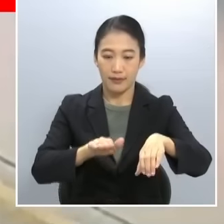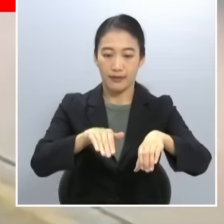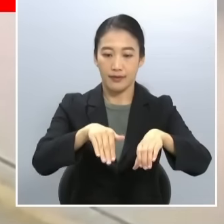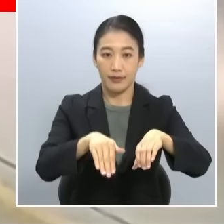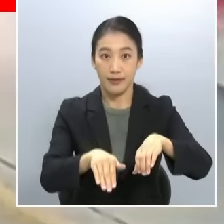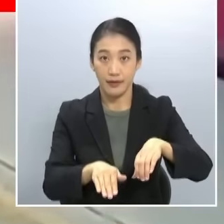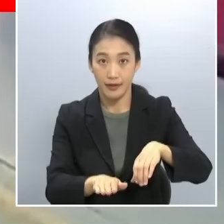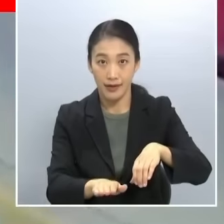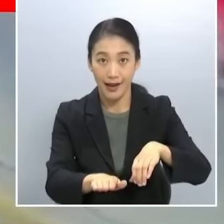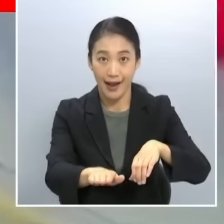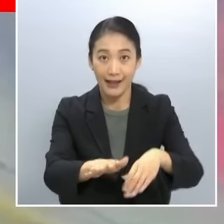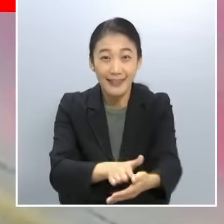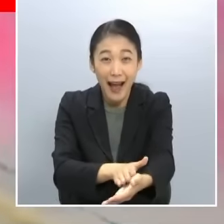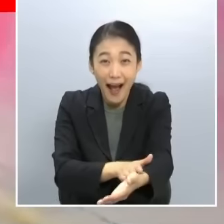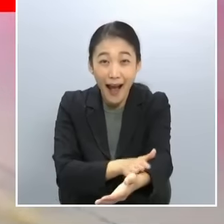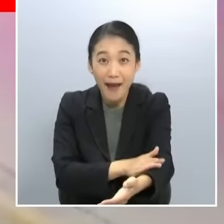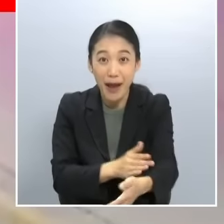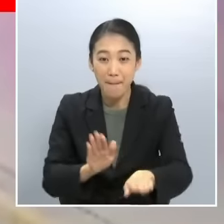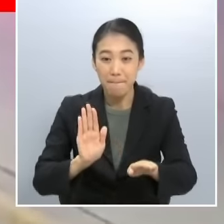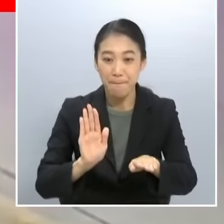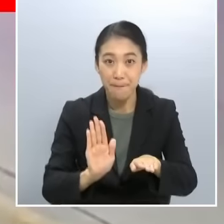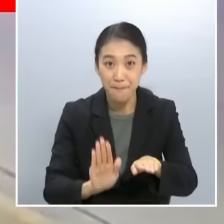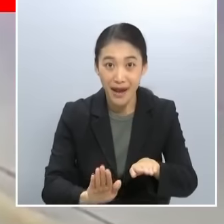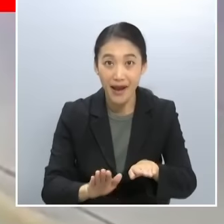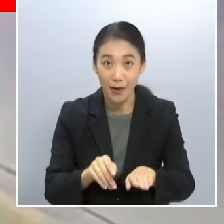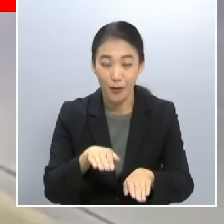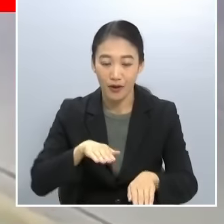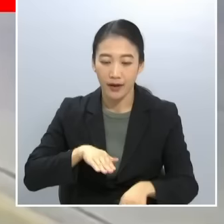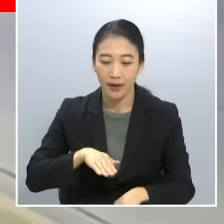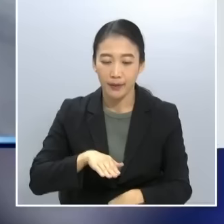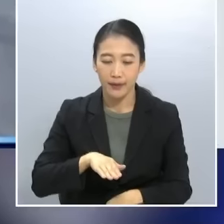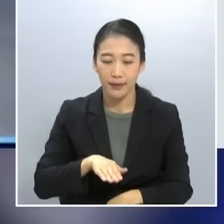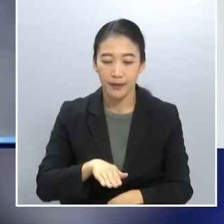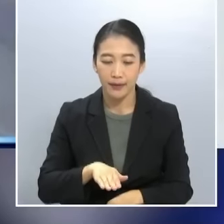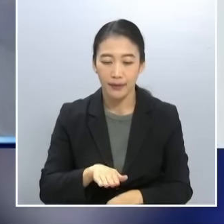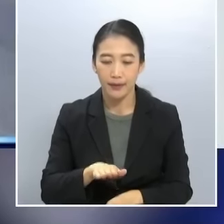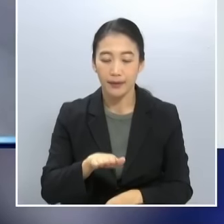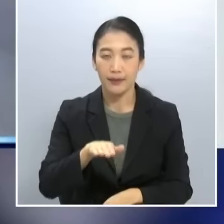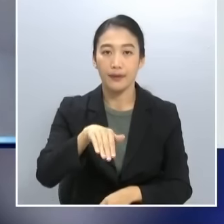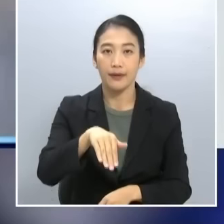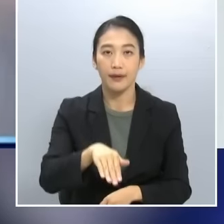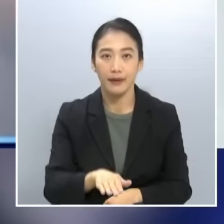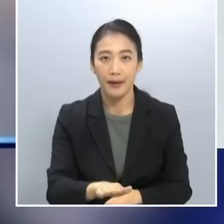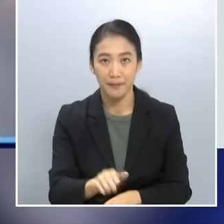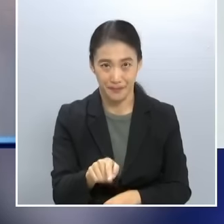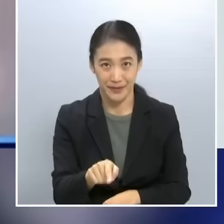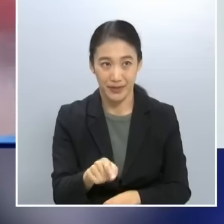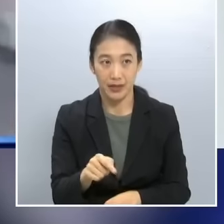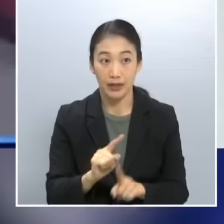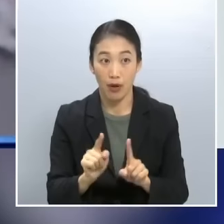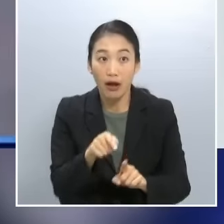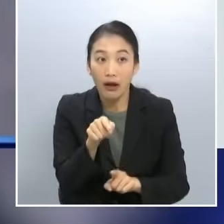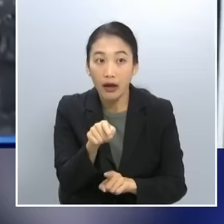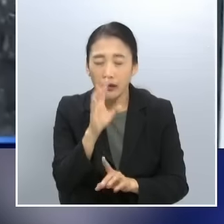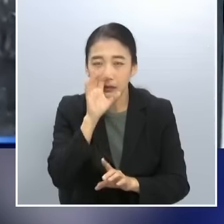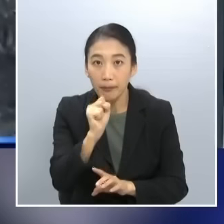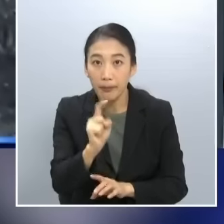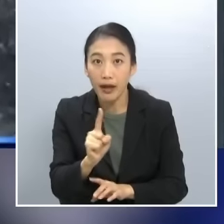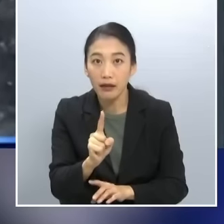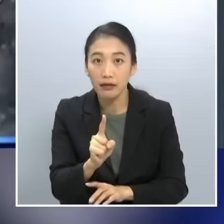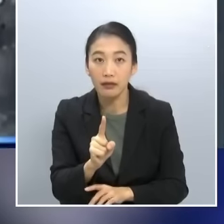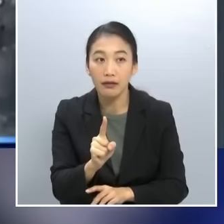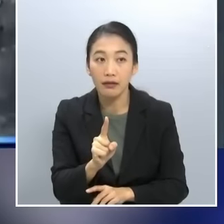ขึ้นลูกาเบบบขึ้นลูกระนาดแต่ดูตอนที่เขับตามใหม่มาซึ่งตอนแรกภาพเนี้ยมันแทบไม่ได้บอกอะไรเลยแต่ที่สังเกตคือมัน